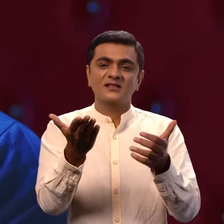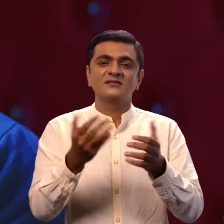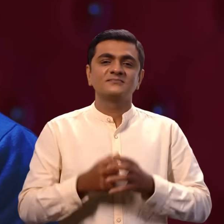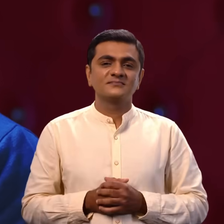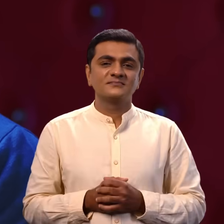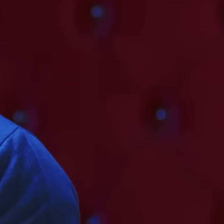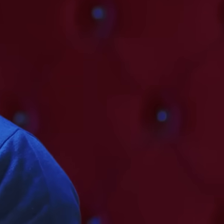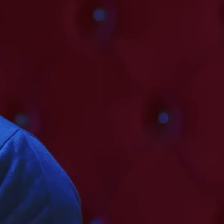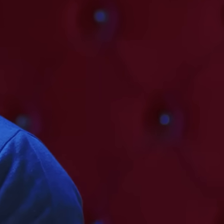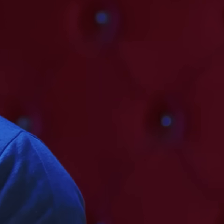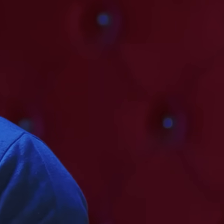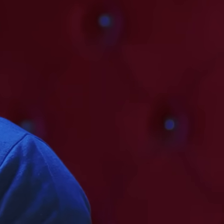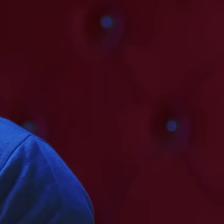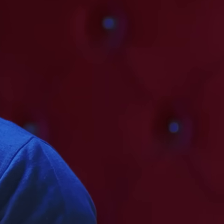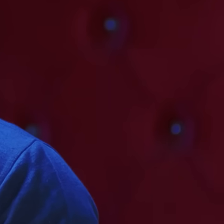जैसी आप नहीं है।